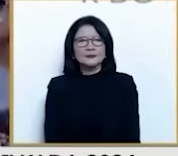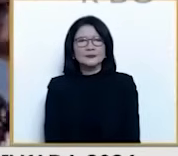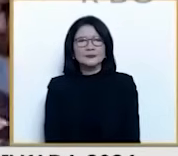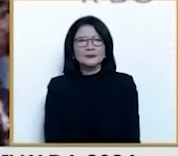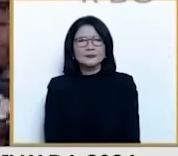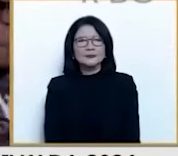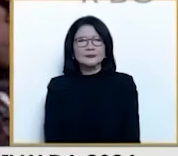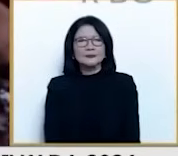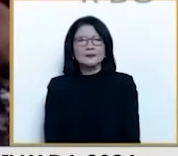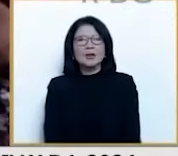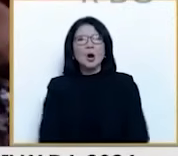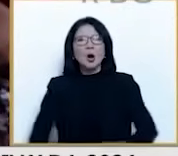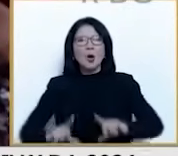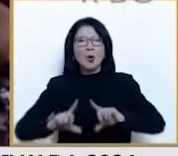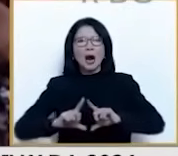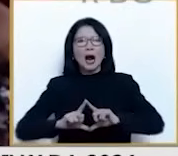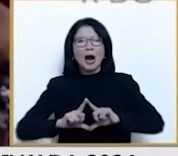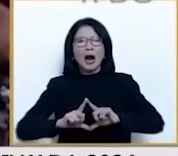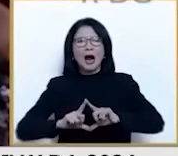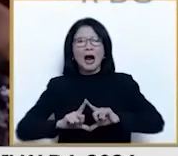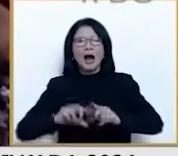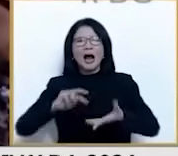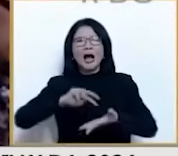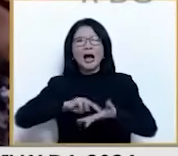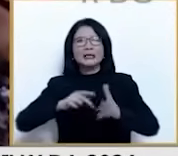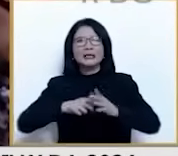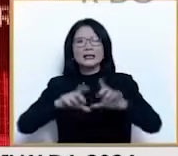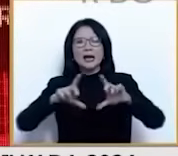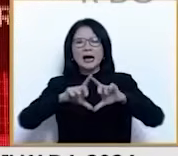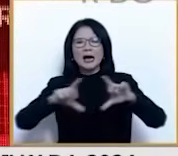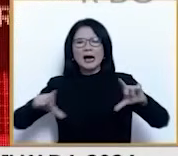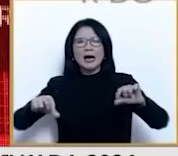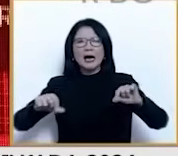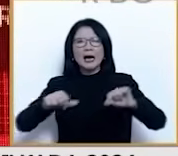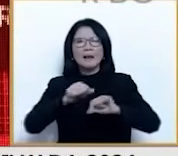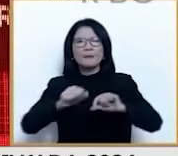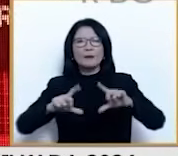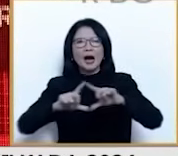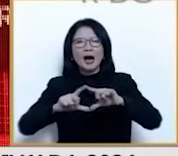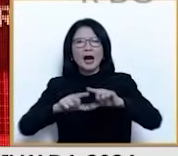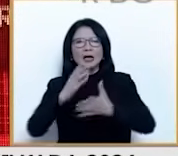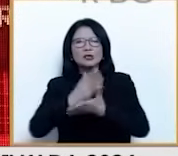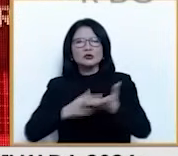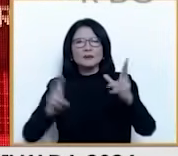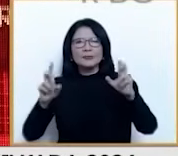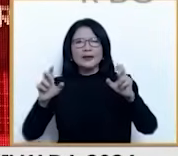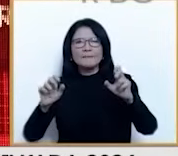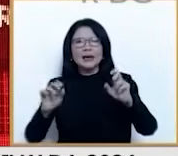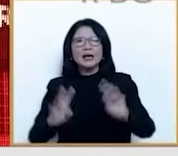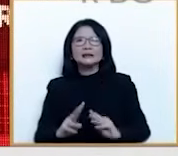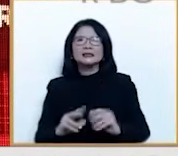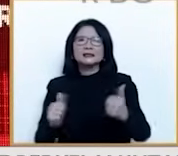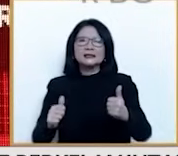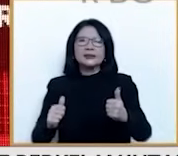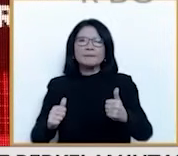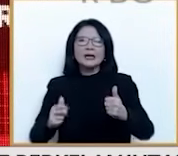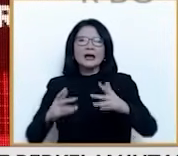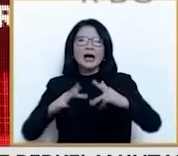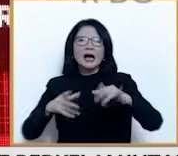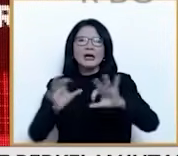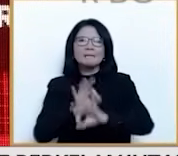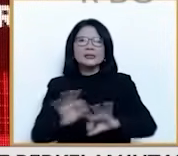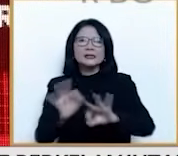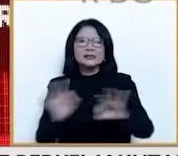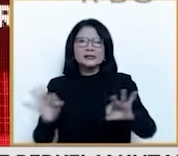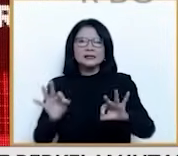Dan undiannya adalah huruf A, itu artinya adalah amplop A untuk subtema ketersediaan air bersih. Saya